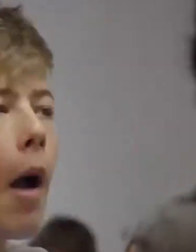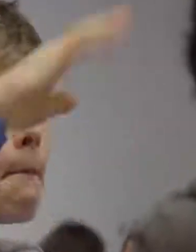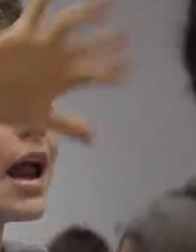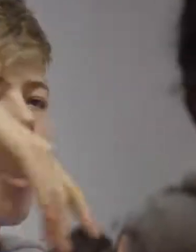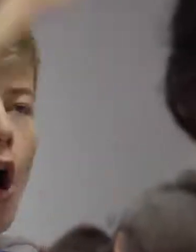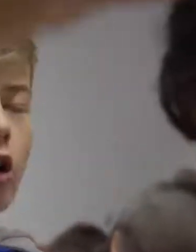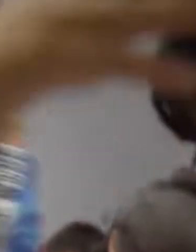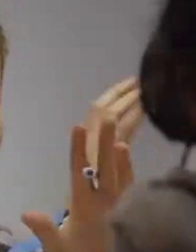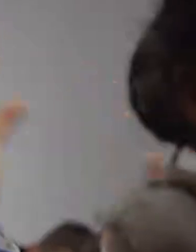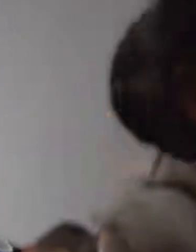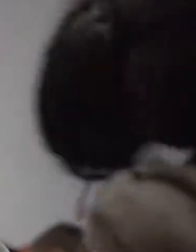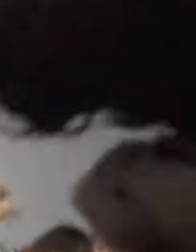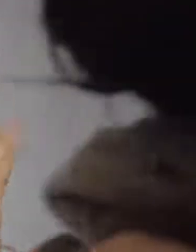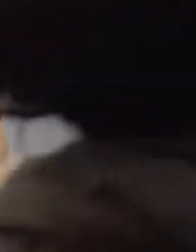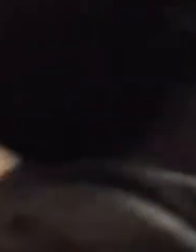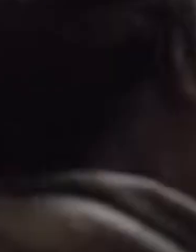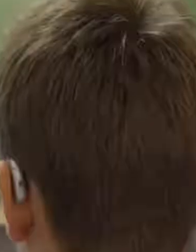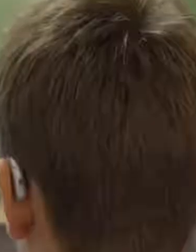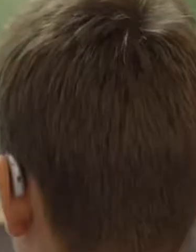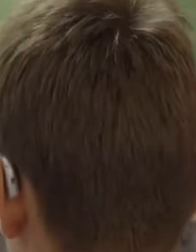peuvent, dépasser en